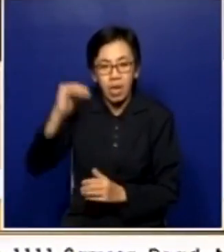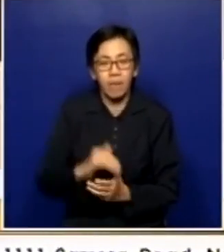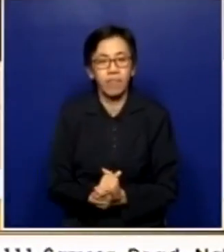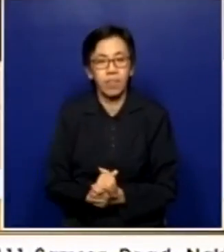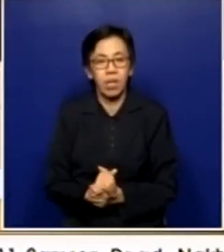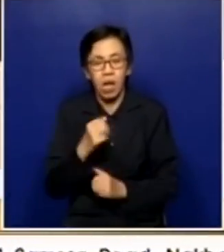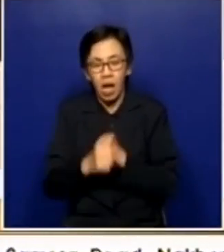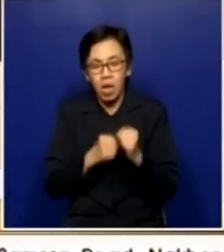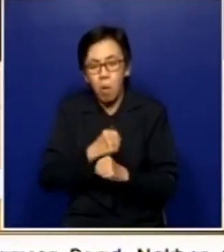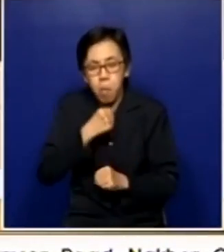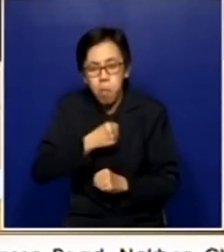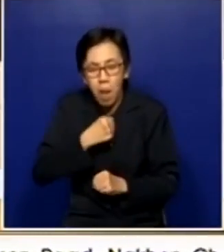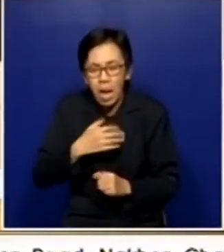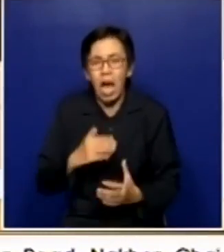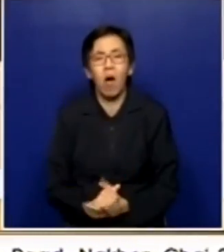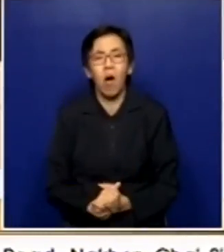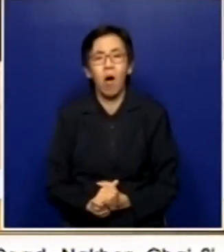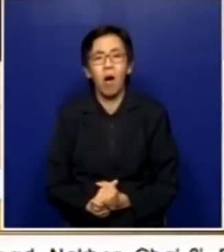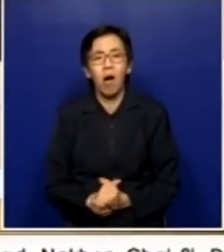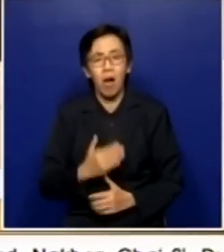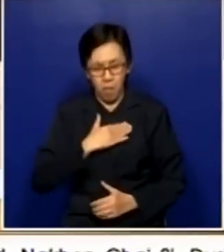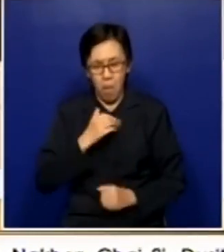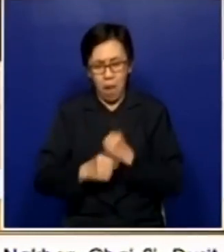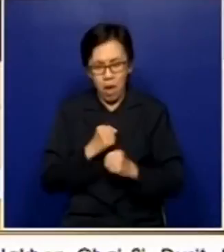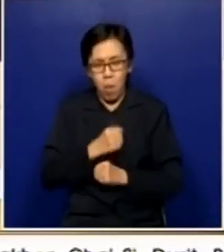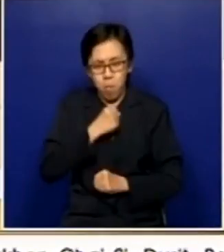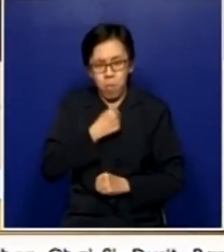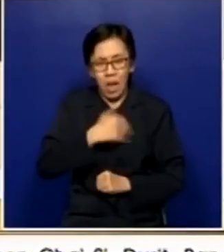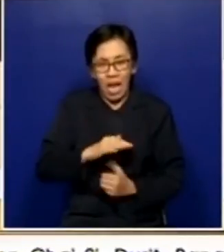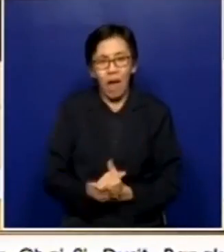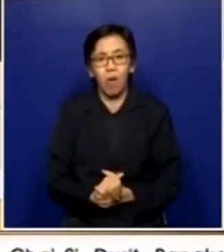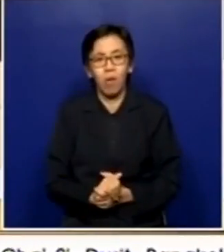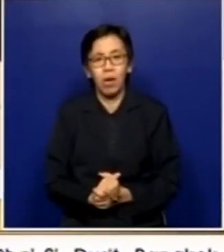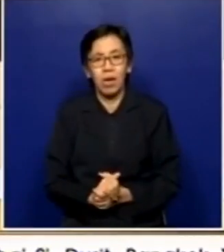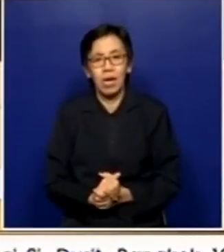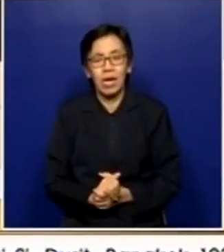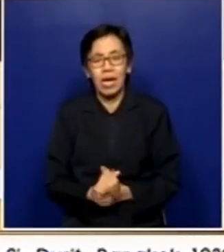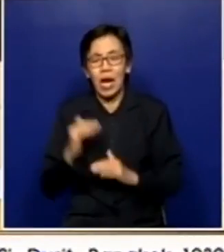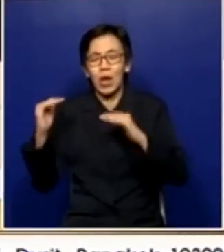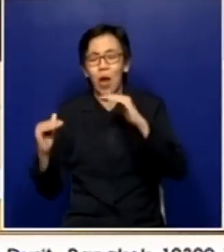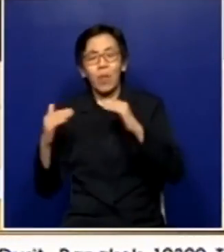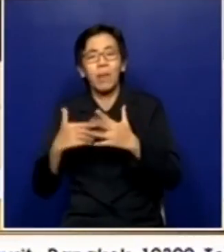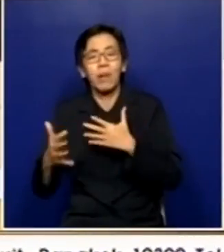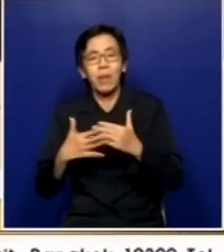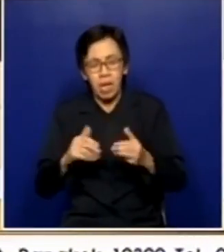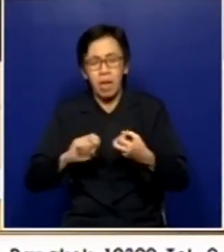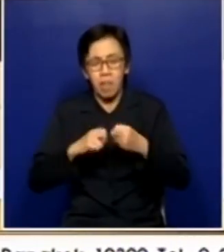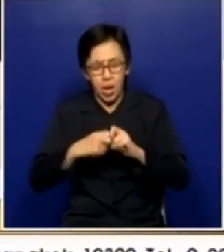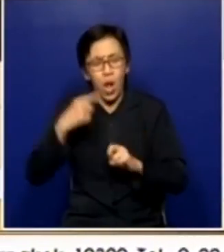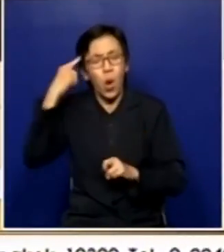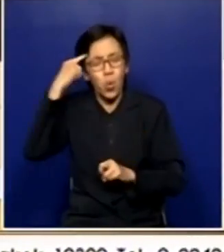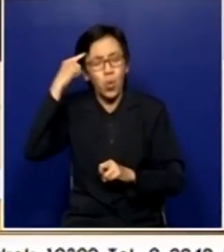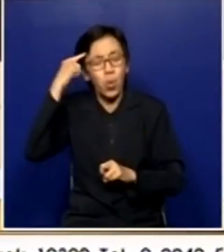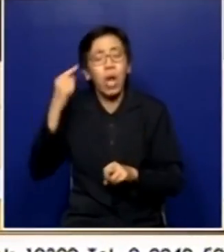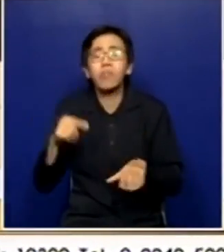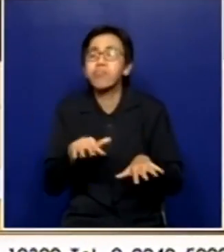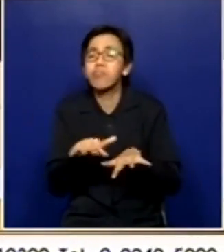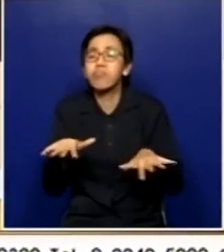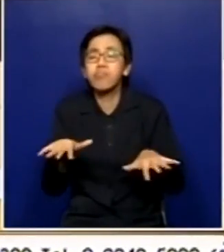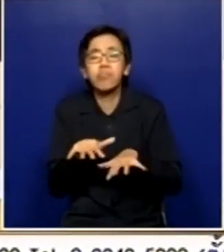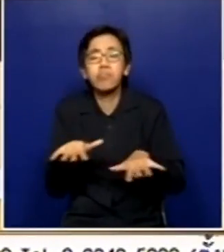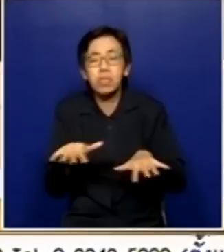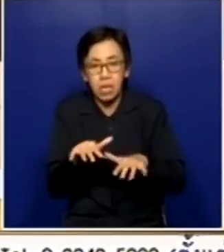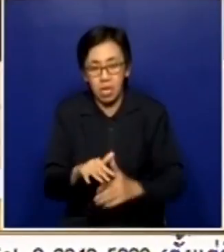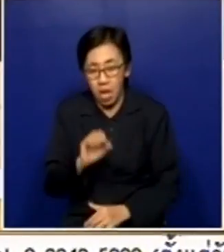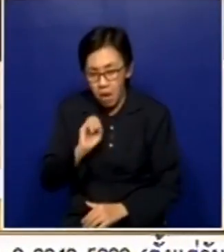ท่านอายุมากแล้วผมบอกไม่มีมากกว่าผมหรอกผมบอกเป็นตรงอย่างนั้นแต่ว่าเบิ้ลร้องอยู่เนื้อหาเหล่านี้เราก็เฉยๆนะครับก็